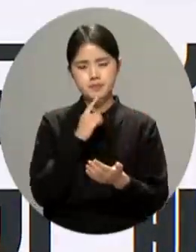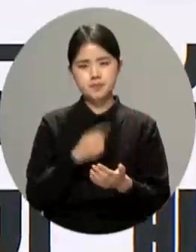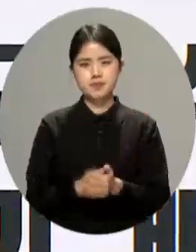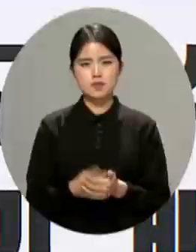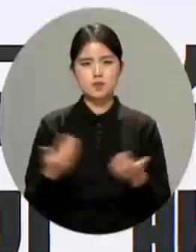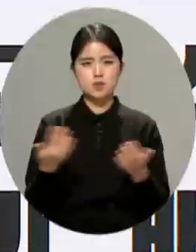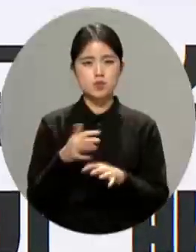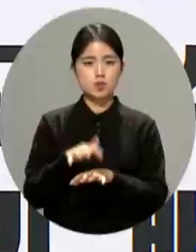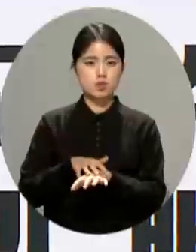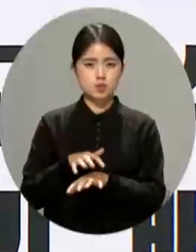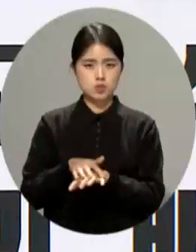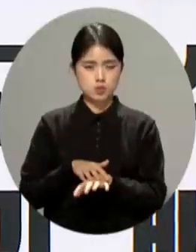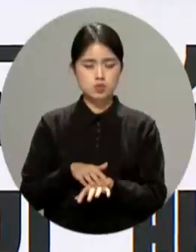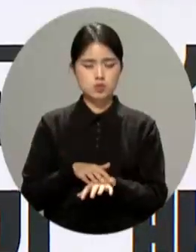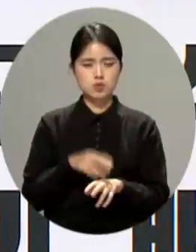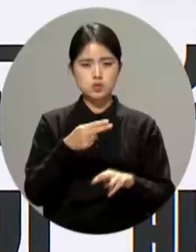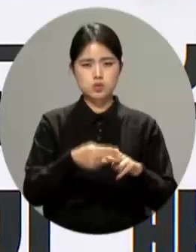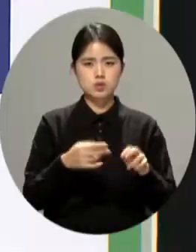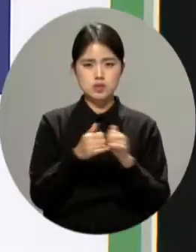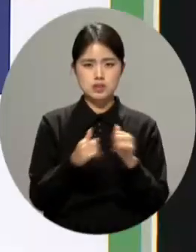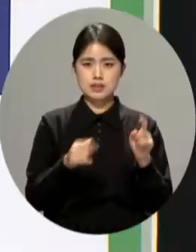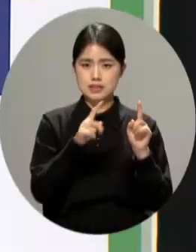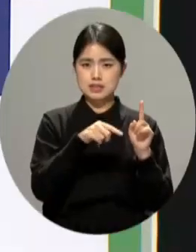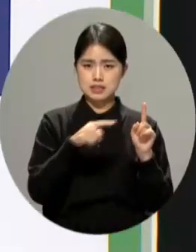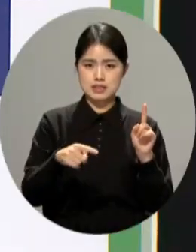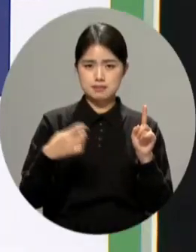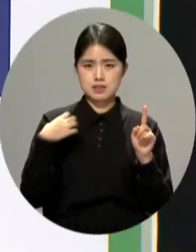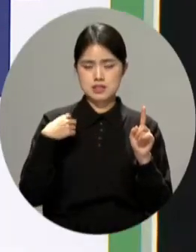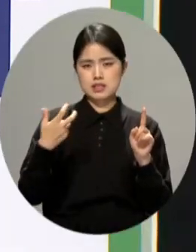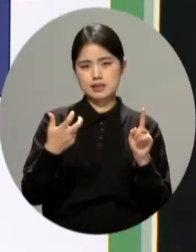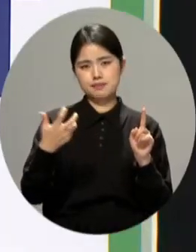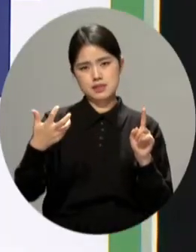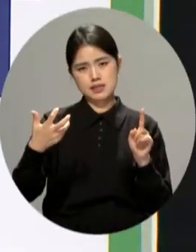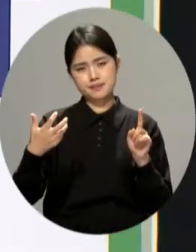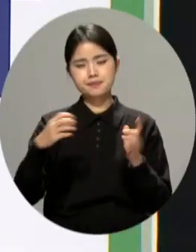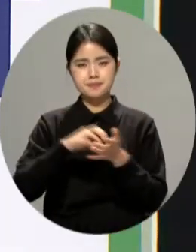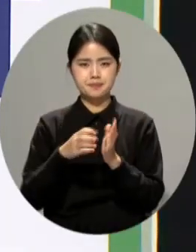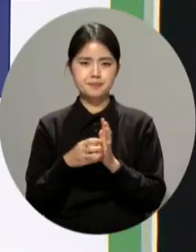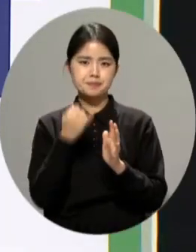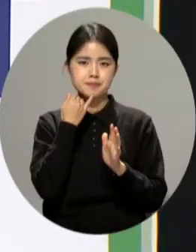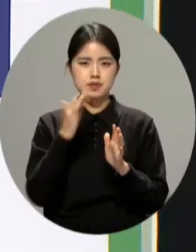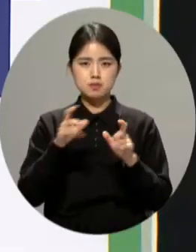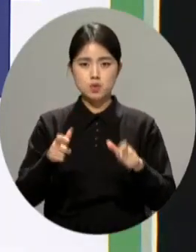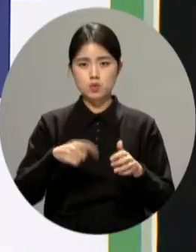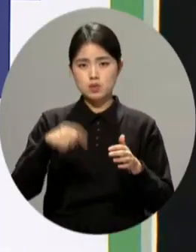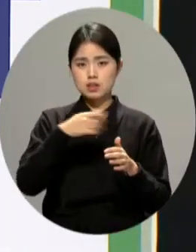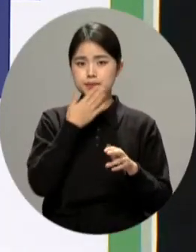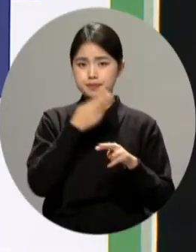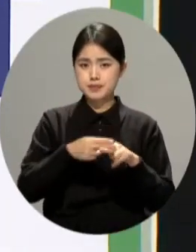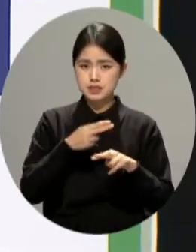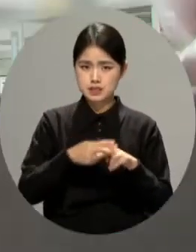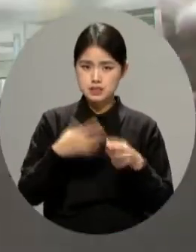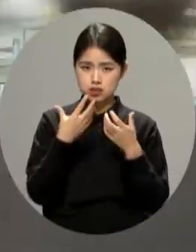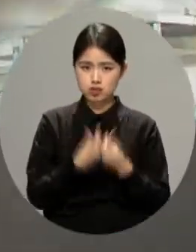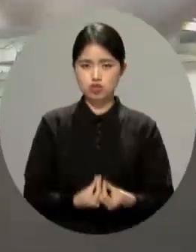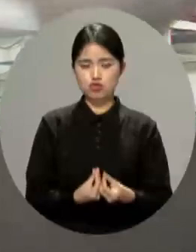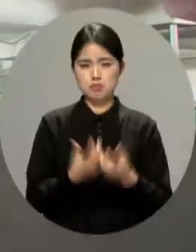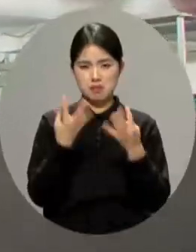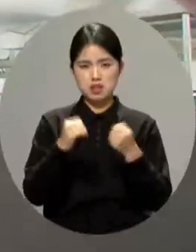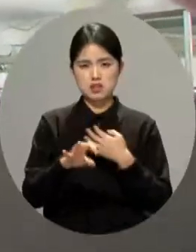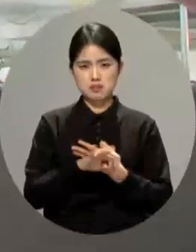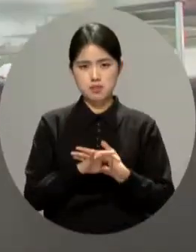측은 조리종사원 한 명당 식수 인원은 70에서 80명이 적절하지만 도내 학교 급식실의 경우 많은